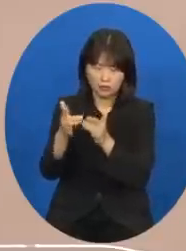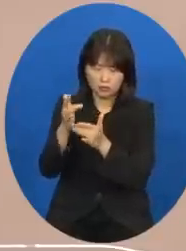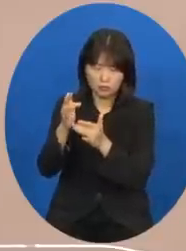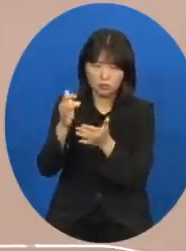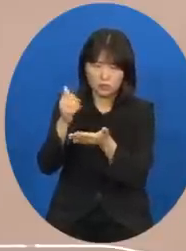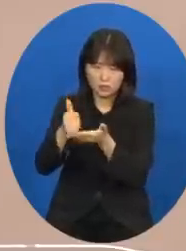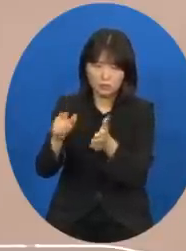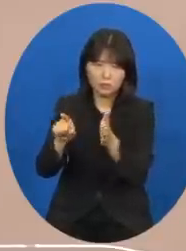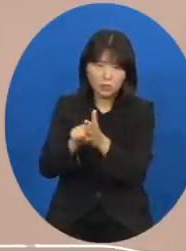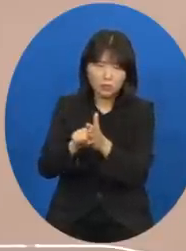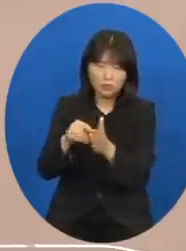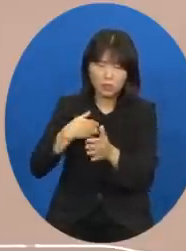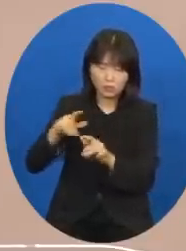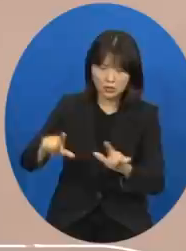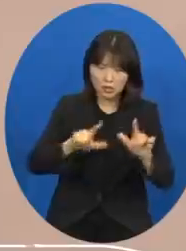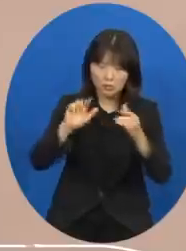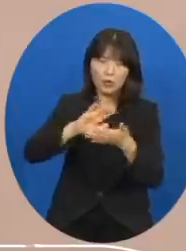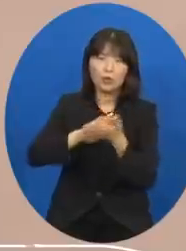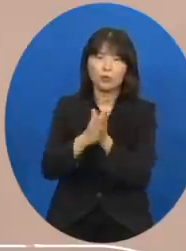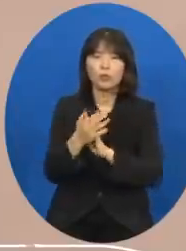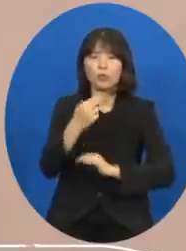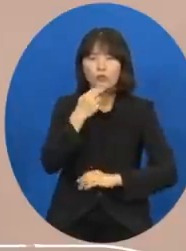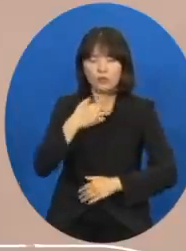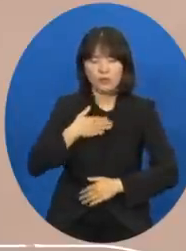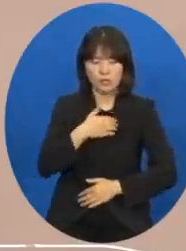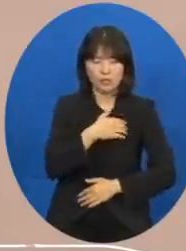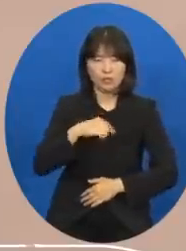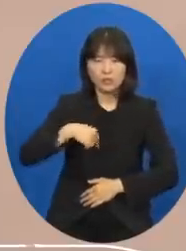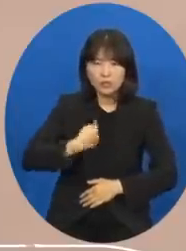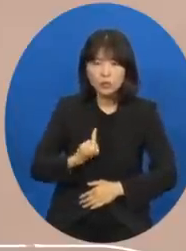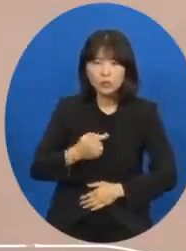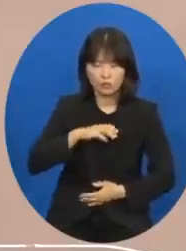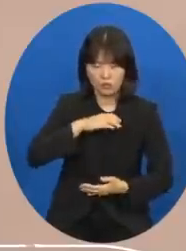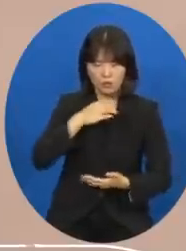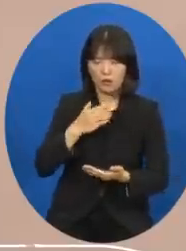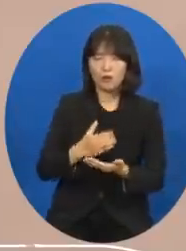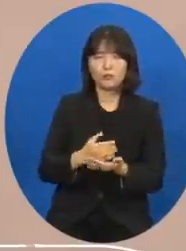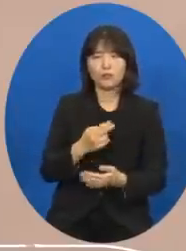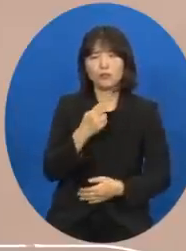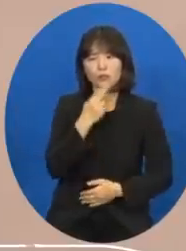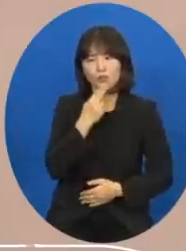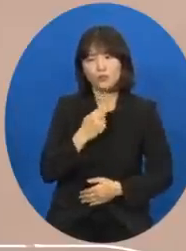내 삶에 무슨 변화도 없고 나 자신도 감동이 없는 겁니다.